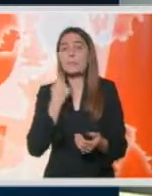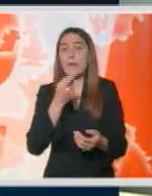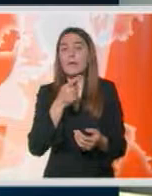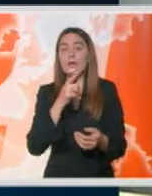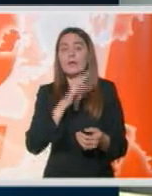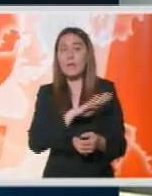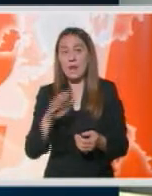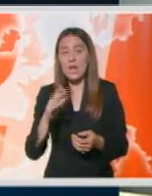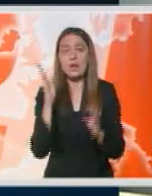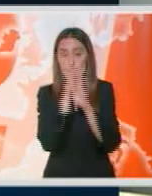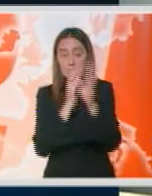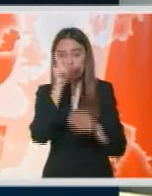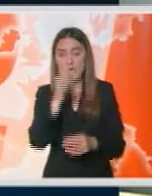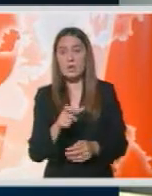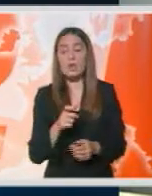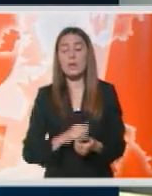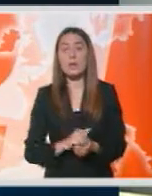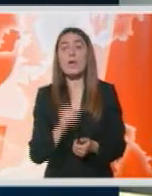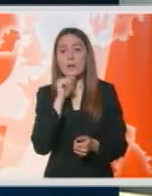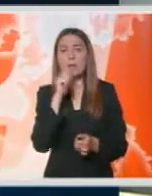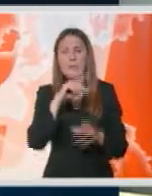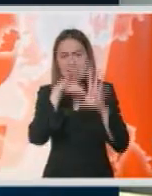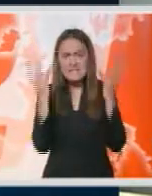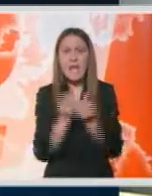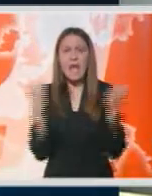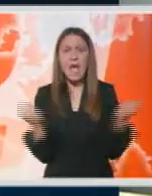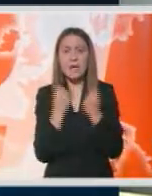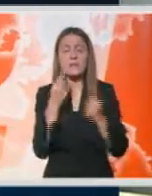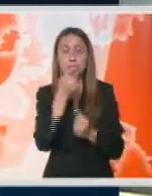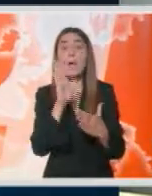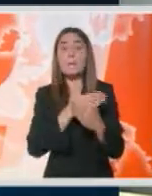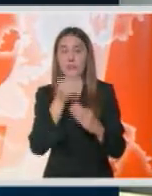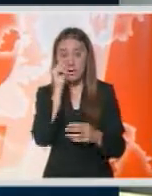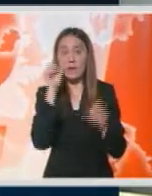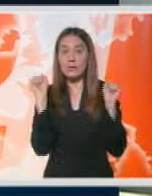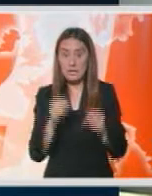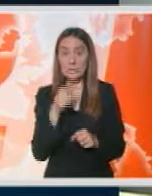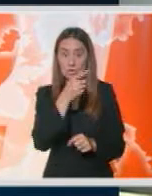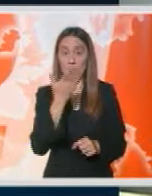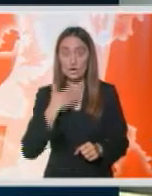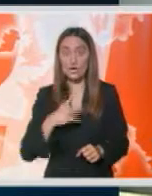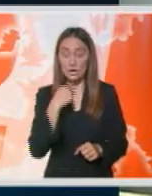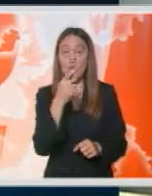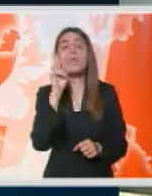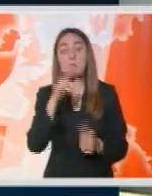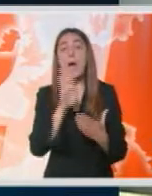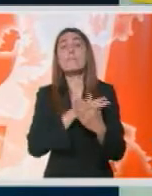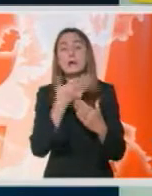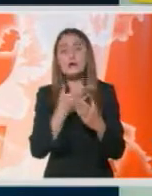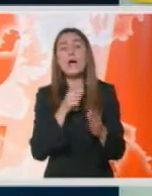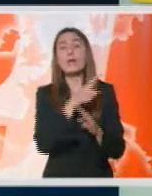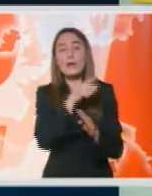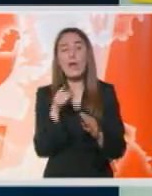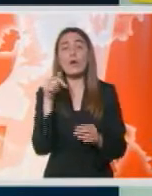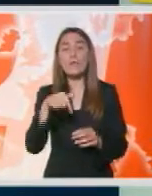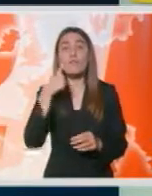osumnjičenih za pedofiliju, yes. I ta cela akcija, to je međunarodna zapravo, to hoćete da kažete? Pa ima i svoje međunarodne krake. Ovih